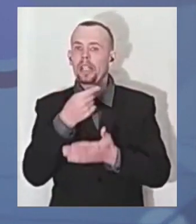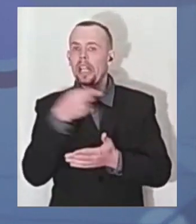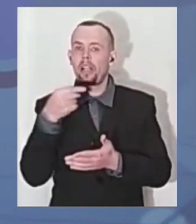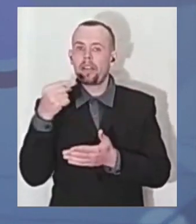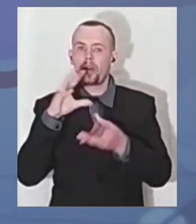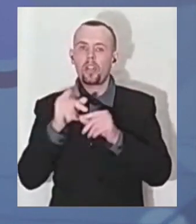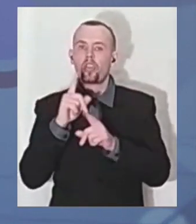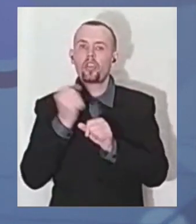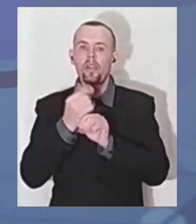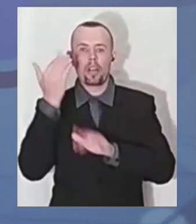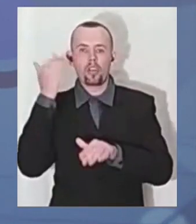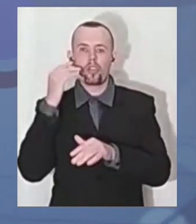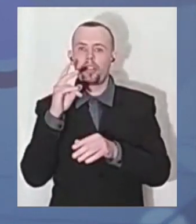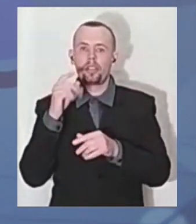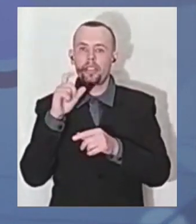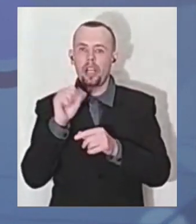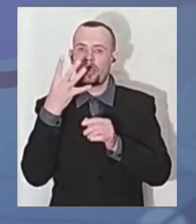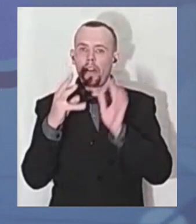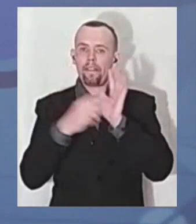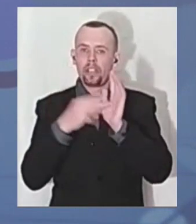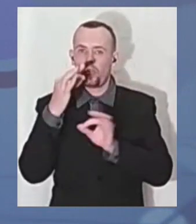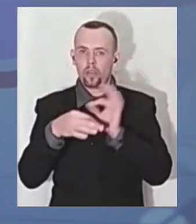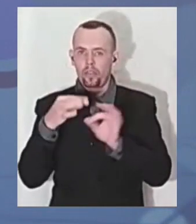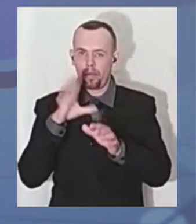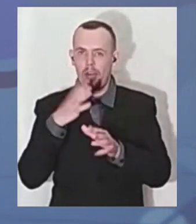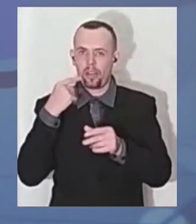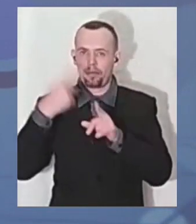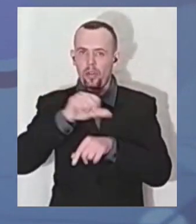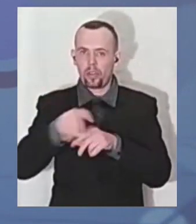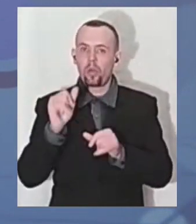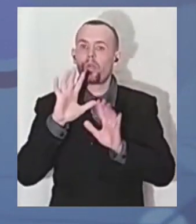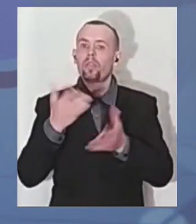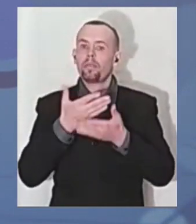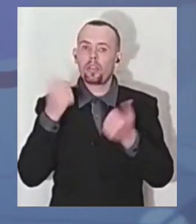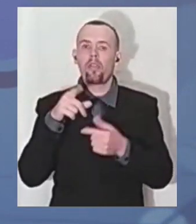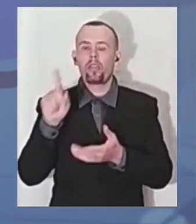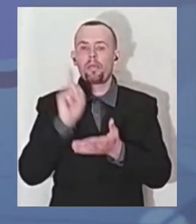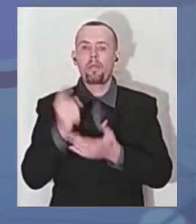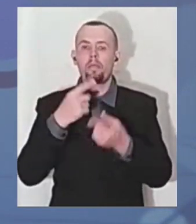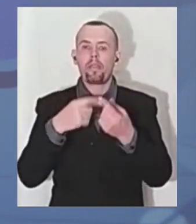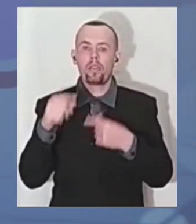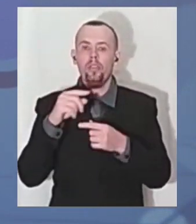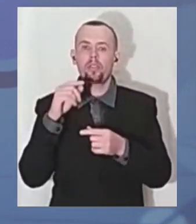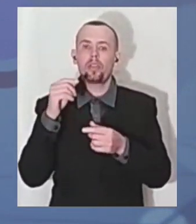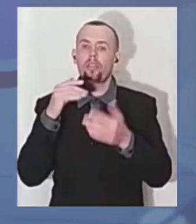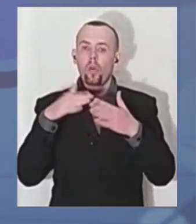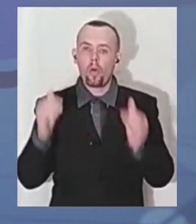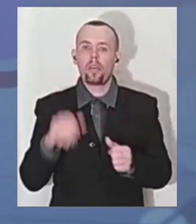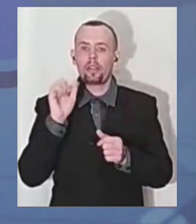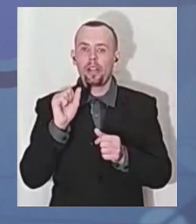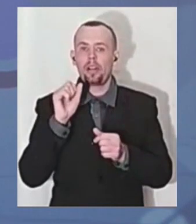раніше, ніж за 48 годин до перетину кордону. У разі його відсутності вони мають завантажити додаток вдома та піти на